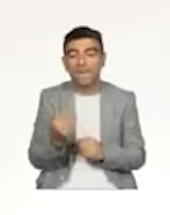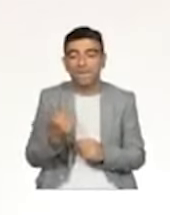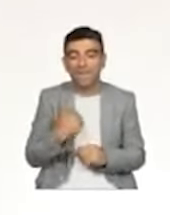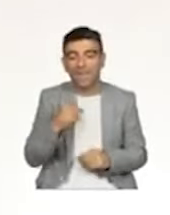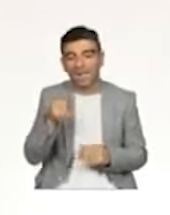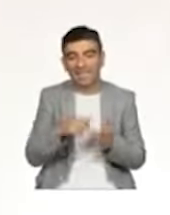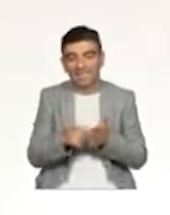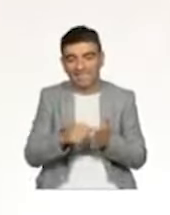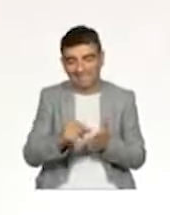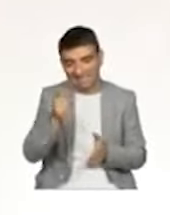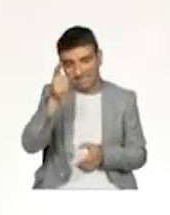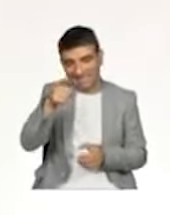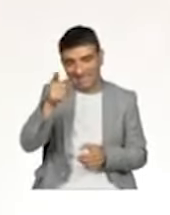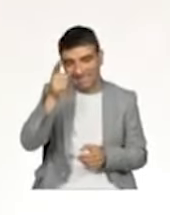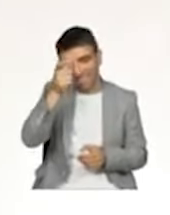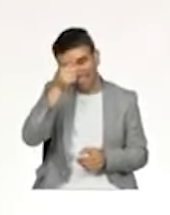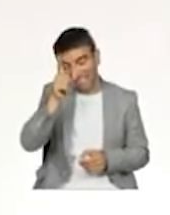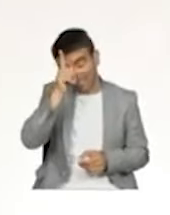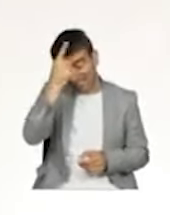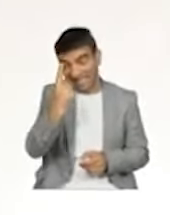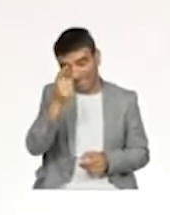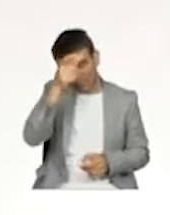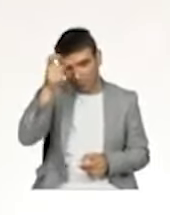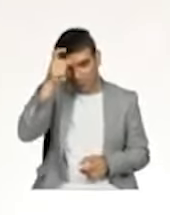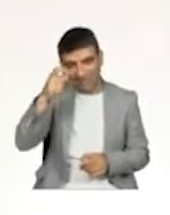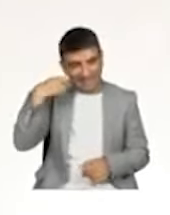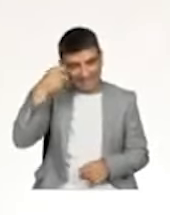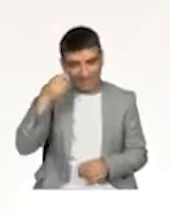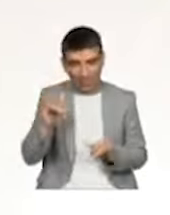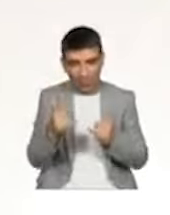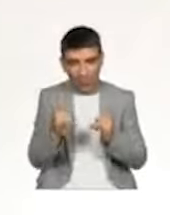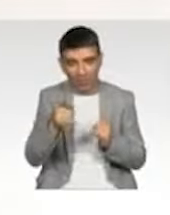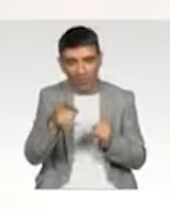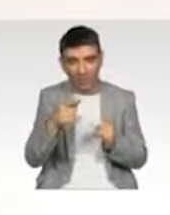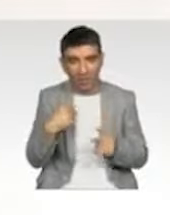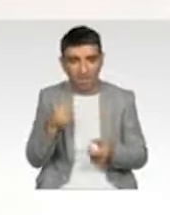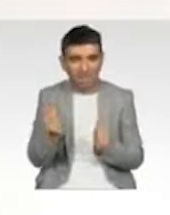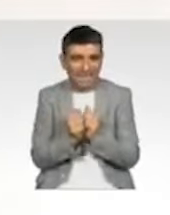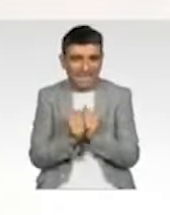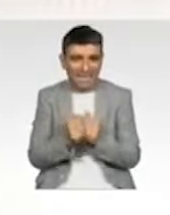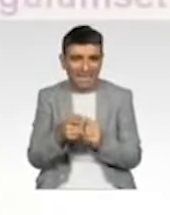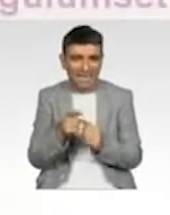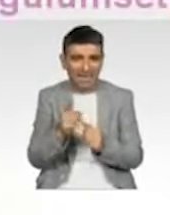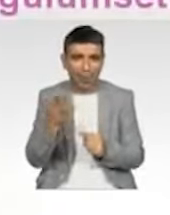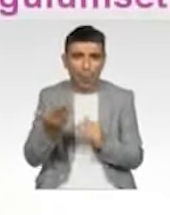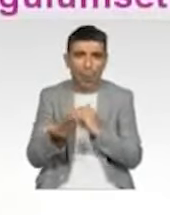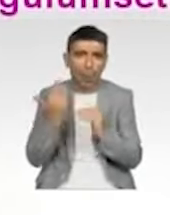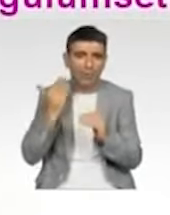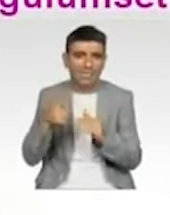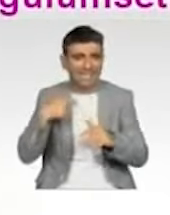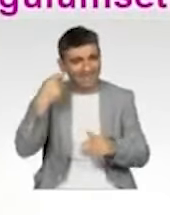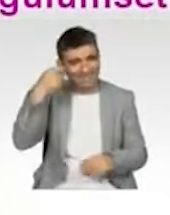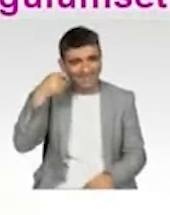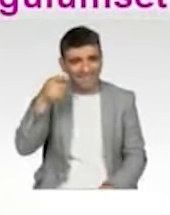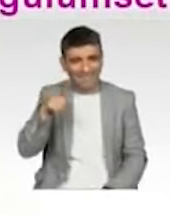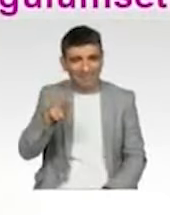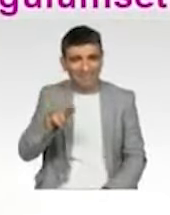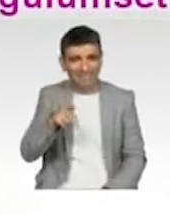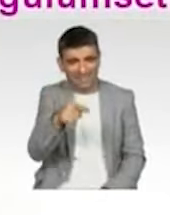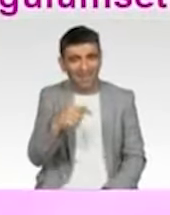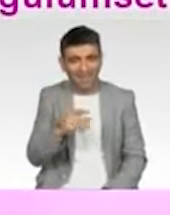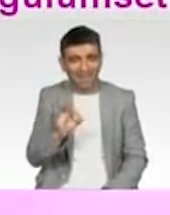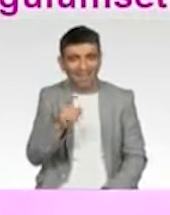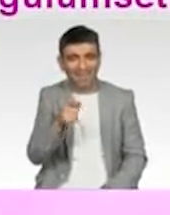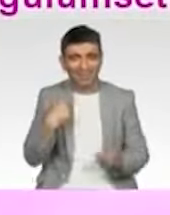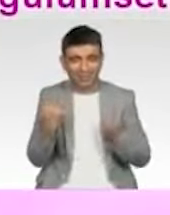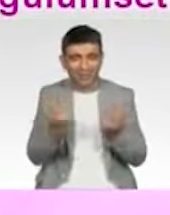o dönem Tek Türkiye dizisinde oynuyordum. Evet. Rol arkadaşıydık, ondan önce de çok filmimiz oldu bizim. Ha, sizin de bizim gibi sette.